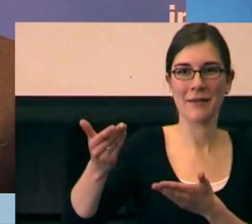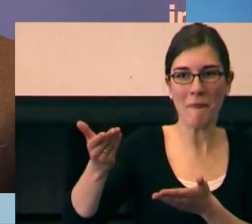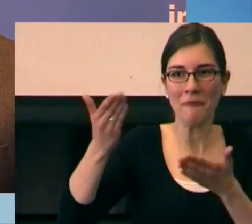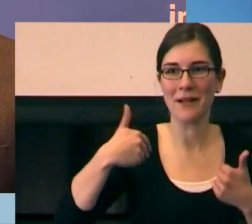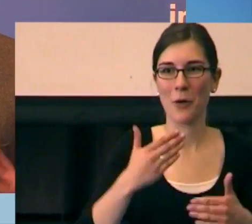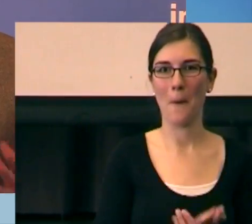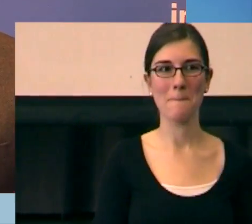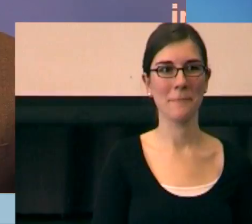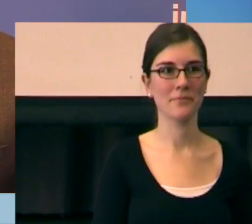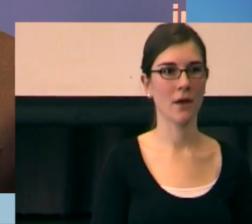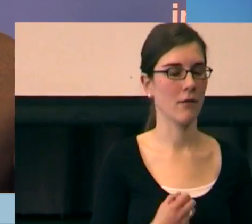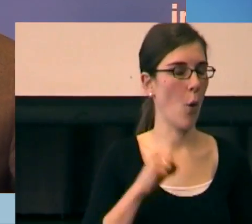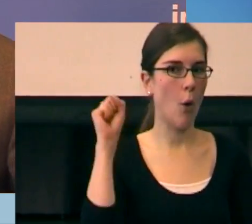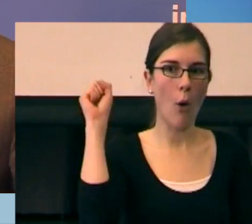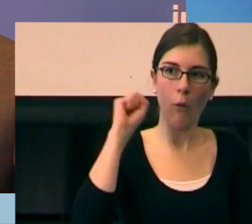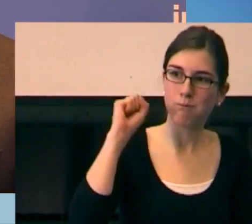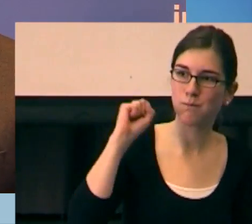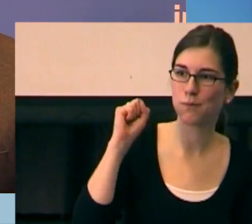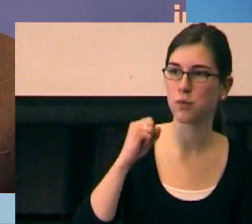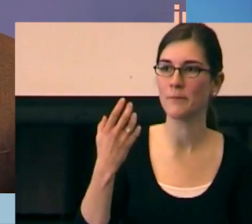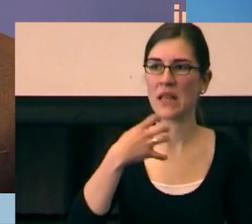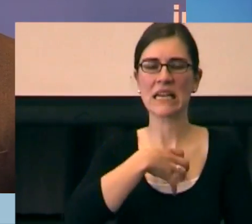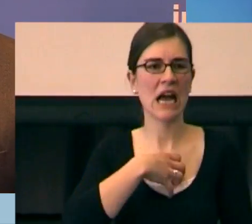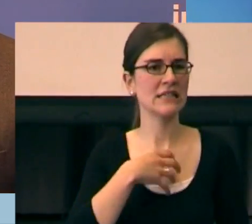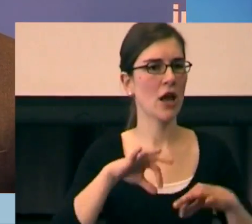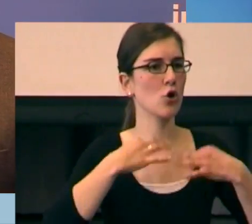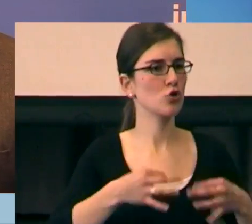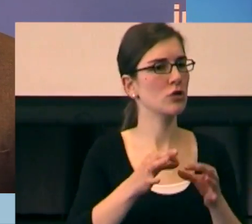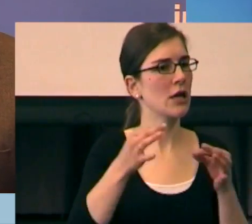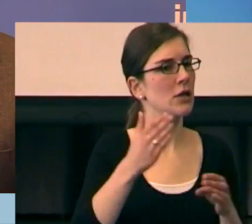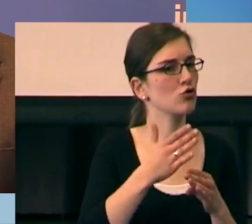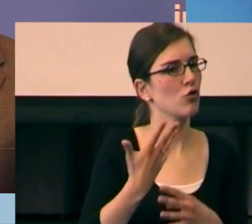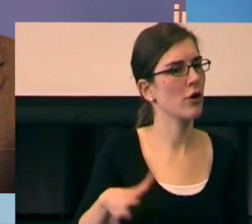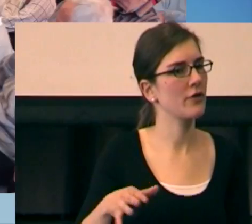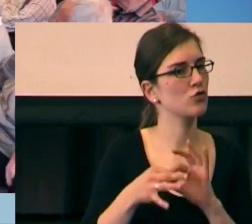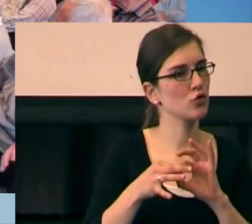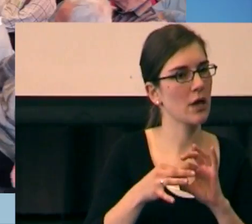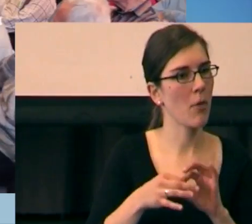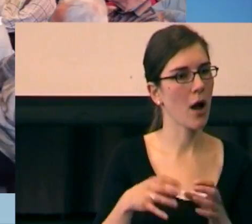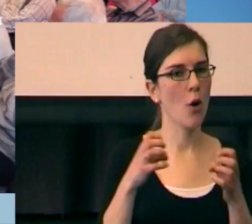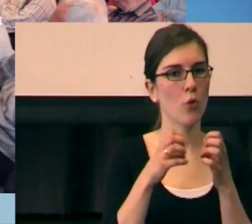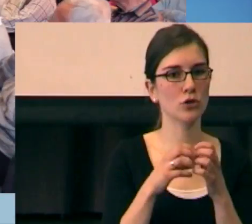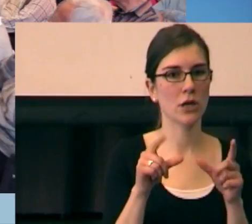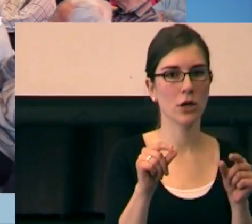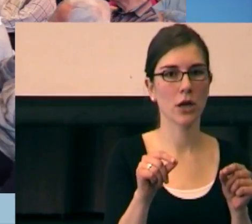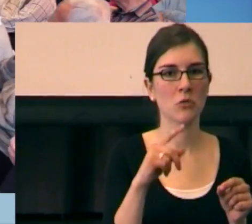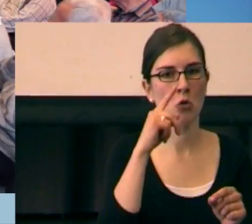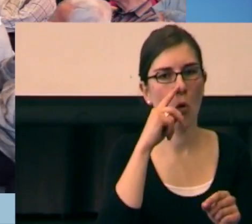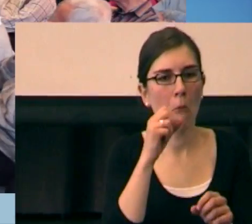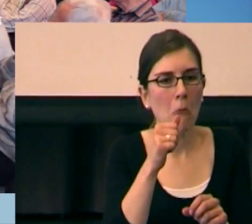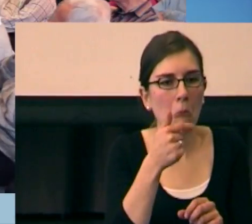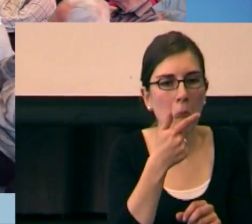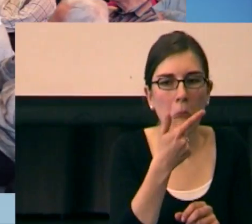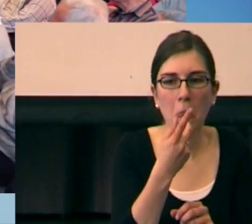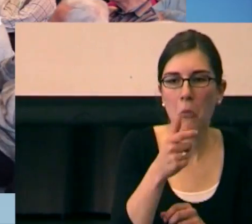Ich finde es Wahnsinn. Wir hatten bei den Kasseler Gesundheitstagen eine Veranstaltung zum Thema Prostatakarzinom. Da wäre die erste Reihe gerade mal